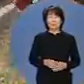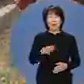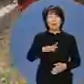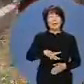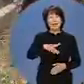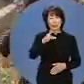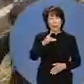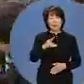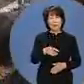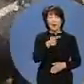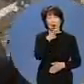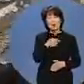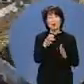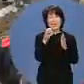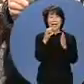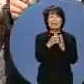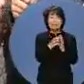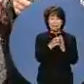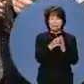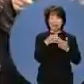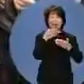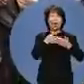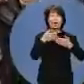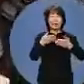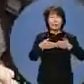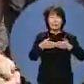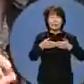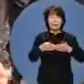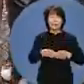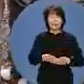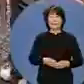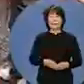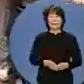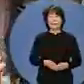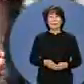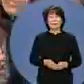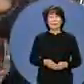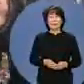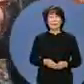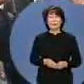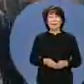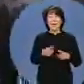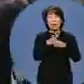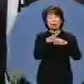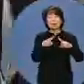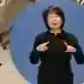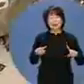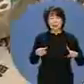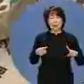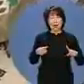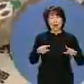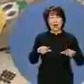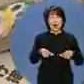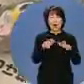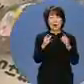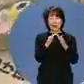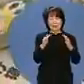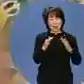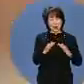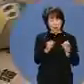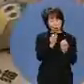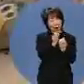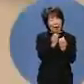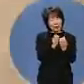はじめにお気に入りの石を拾い絵を描きます。クリスマスにちなんでツリーの絵を描い